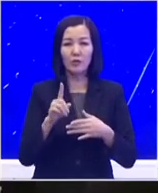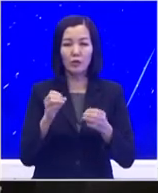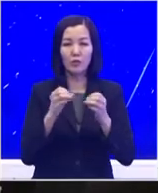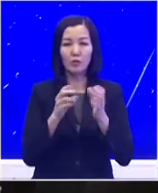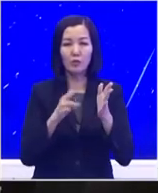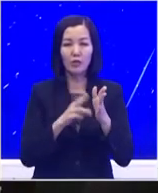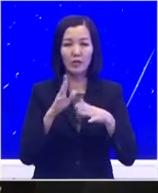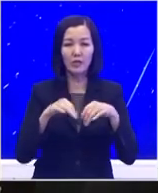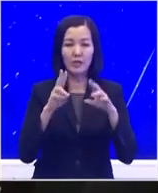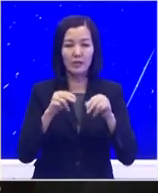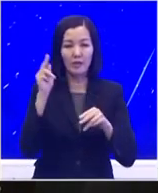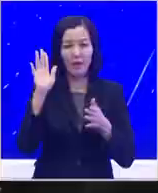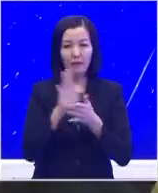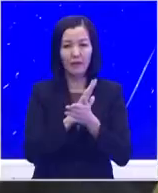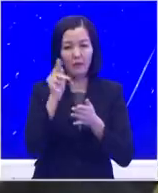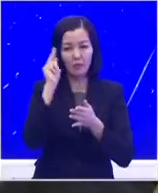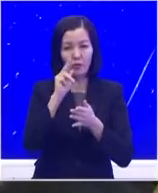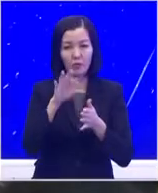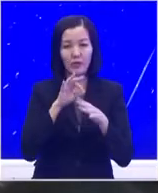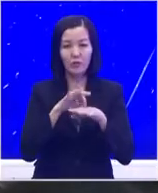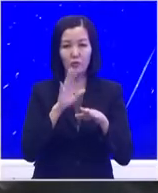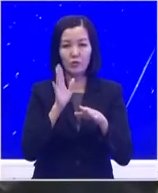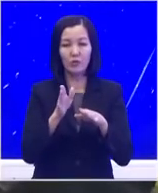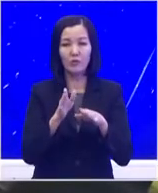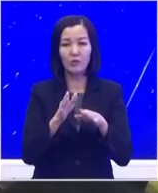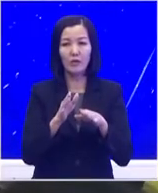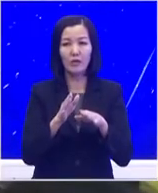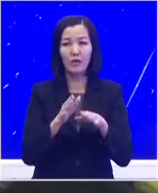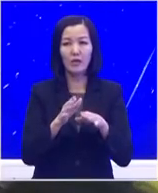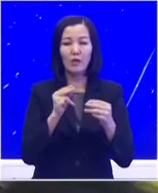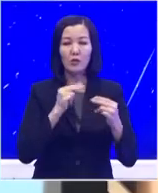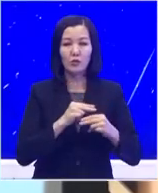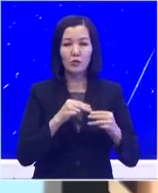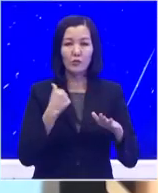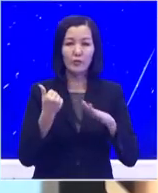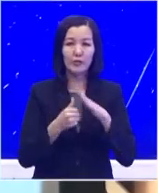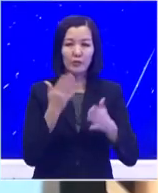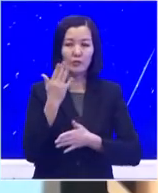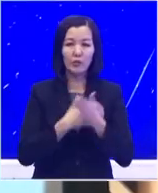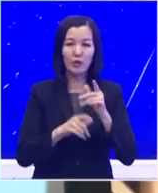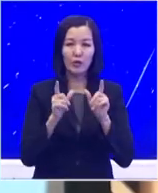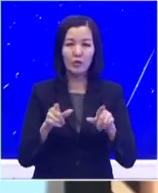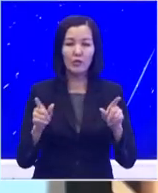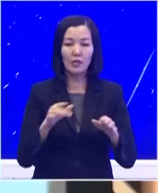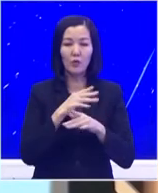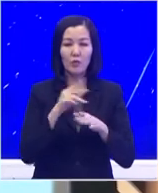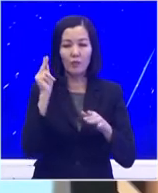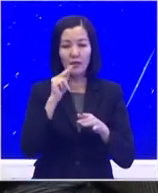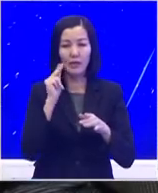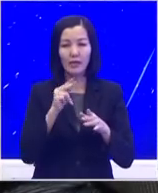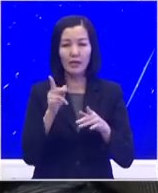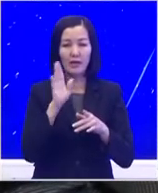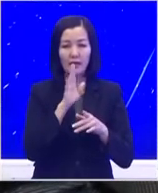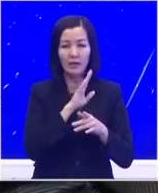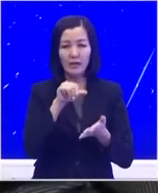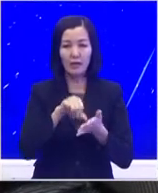мамандық бойынша тегін оқыту курсын ұйымдастыратынын жеткізді. Оған жұмыссыз жастар мен мүгедек жандар және көп балалы аналар да